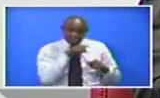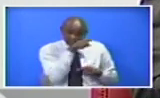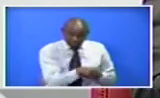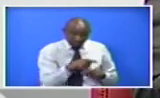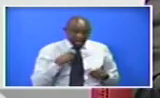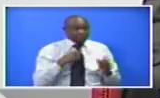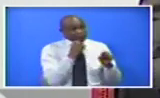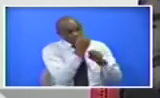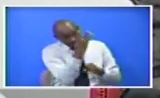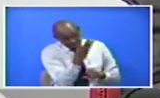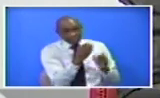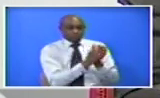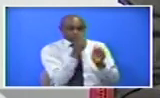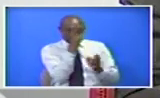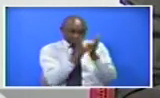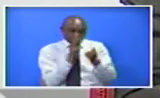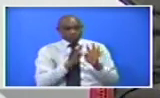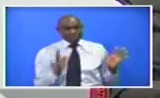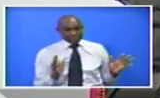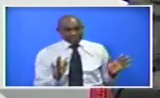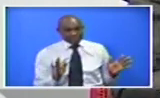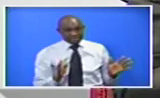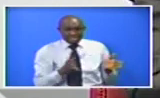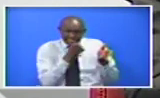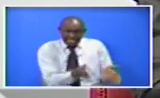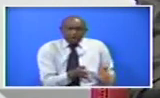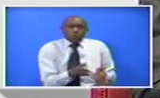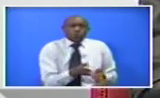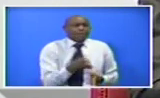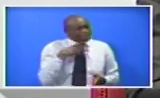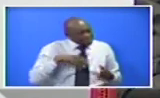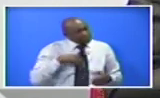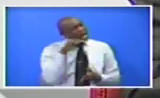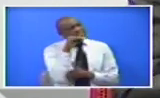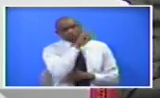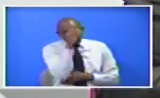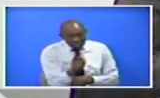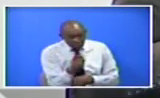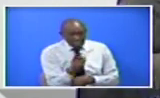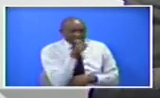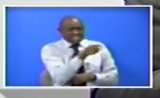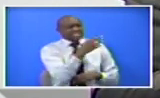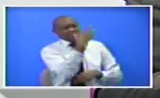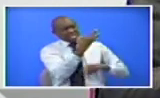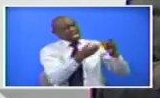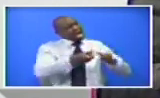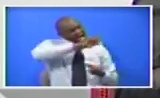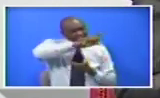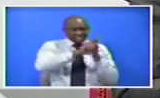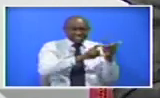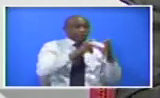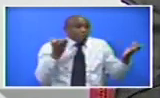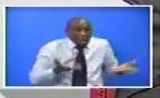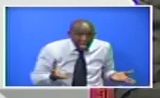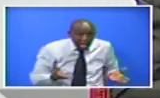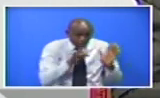kati ya 14 hadi 22. Sasa Wakenya wanajiuliza hivi viti vitatu viko wapi